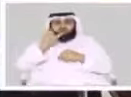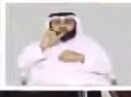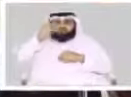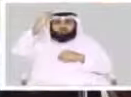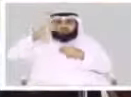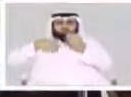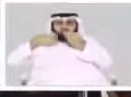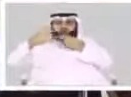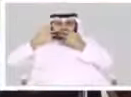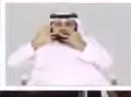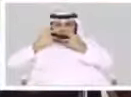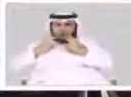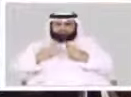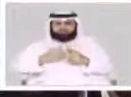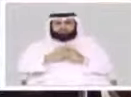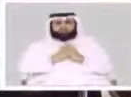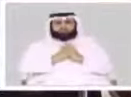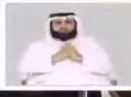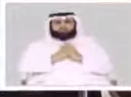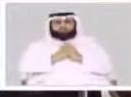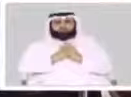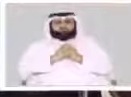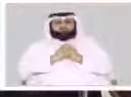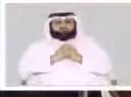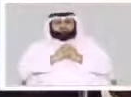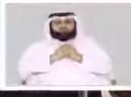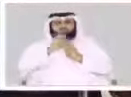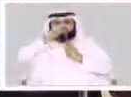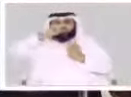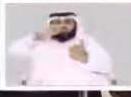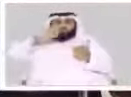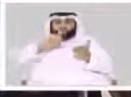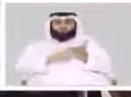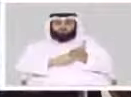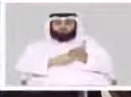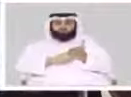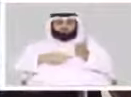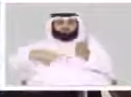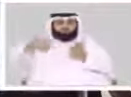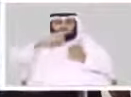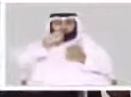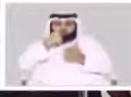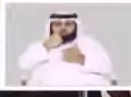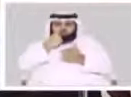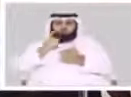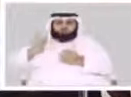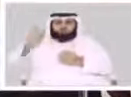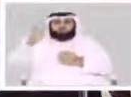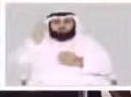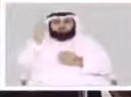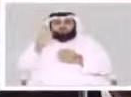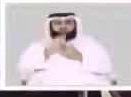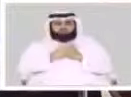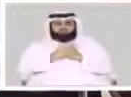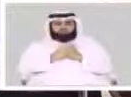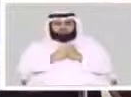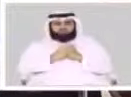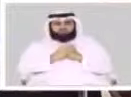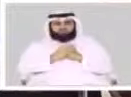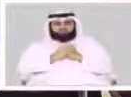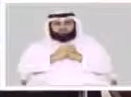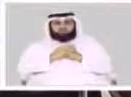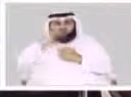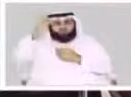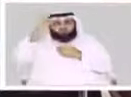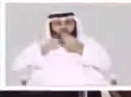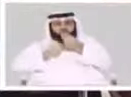نعم الله عز وجل أصلا توجب عليك الانقياد والطاعة لله عز وجل، وكم بالله عز وجل عليك